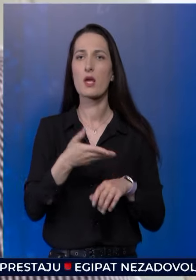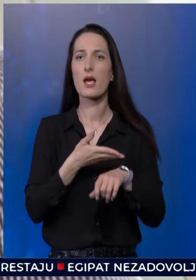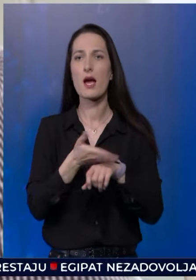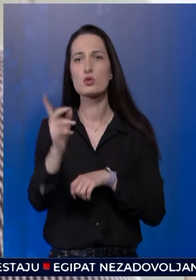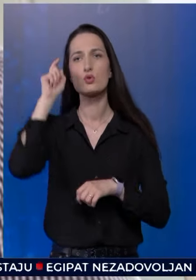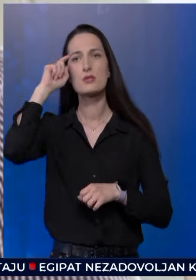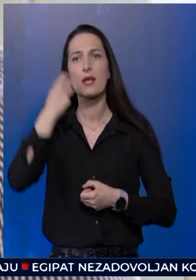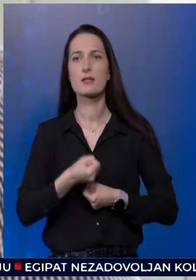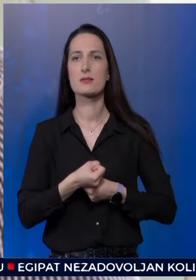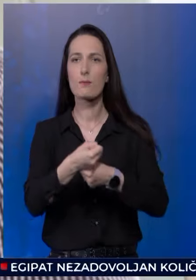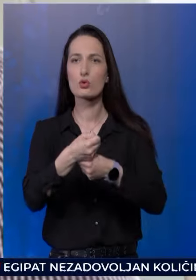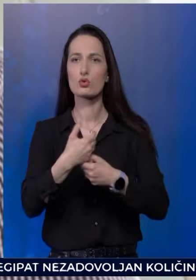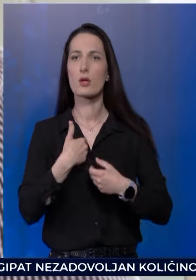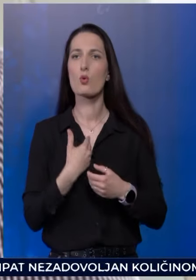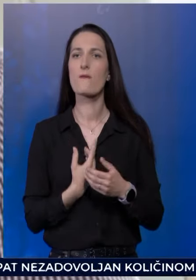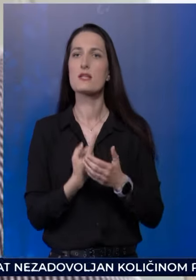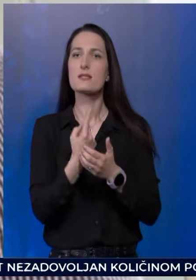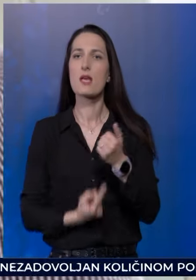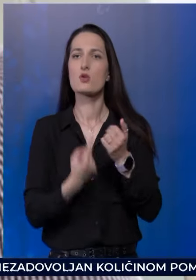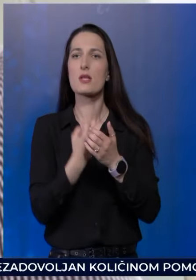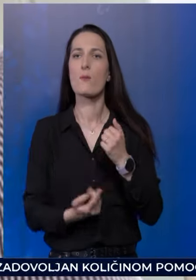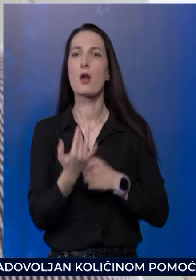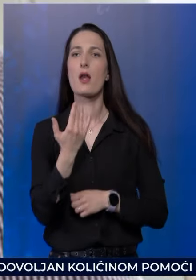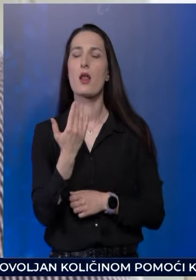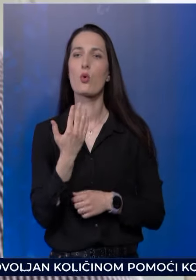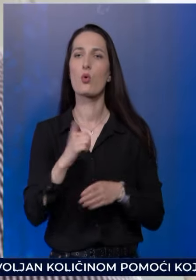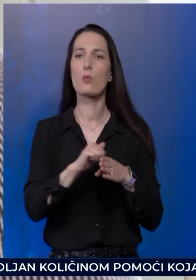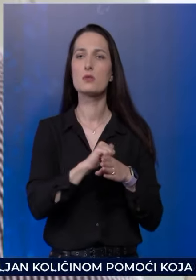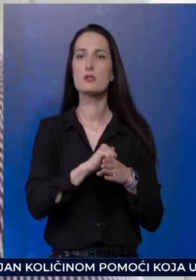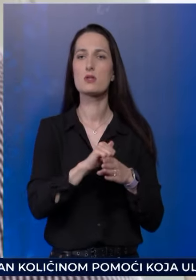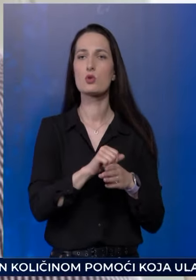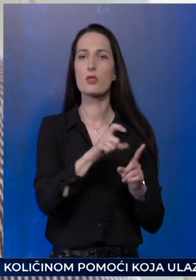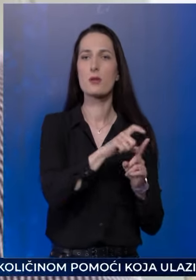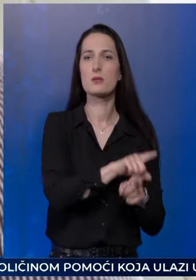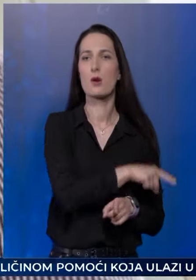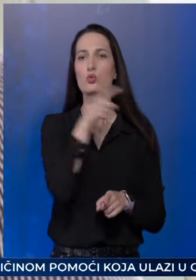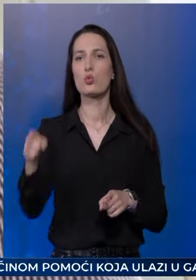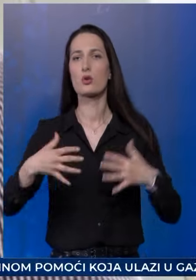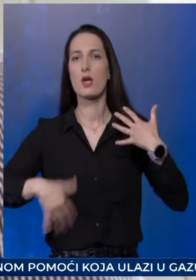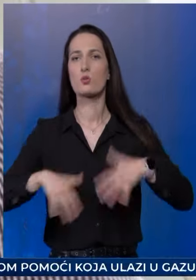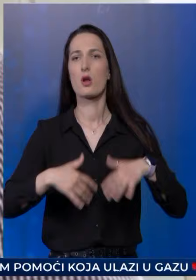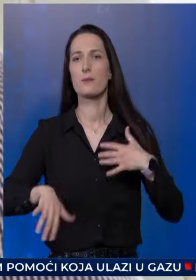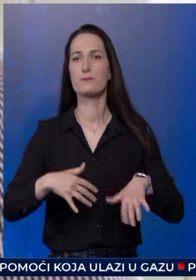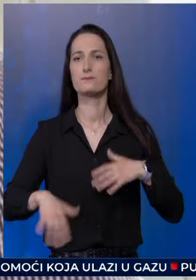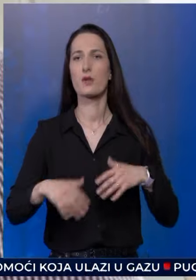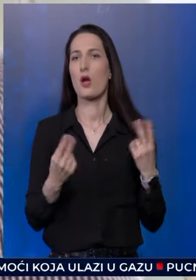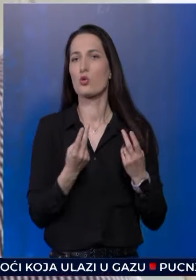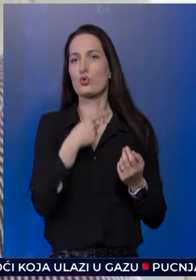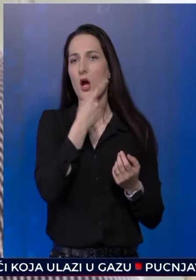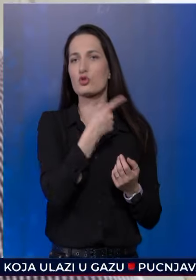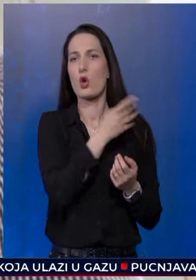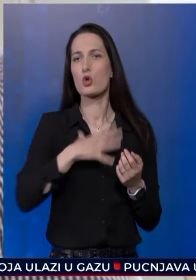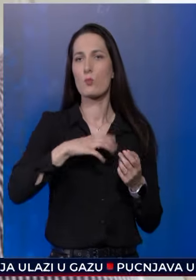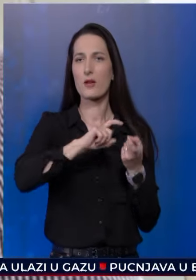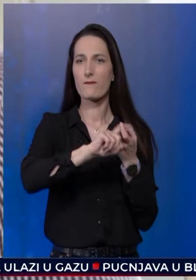razmišlja svojom glavom u Srebrenici bi rekao da su se kasno sjetili za podršku, jer mi ovde ne zaostajemo nekoliko